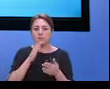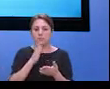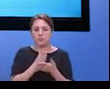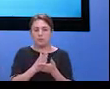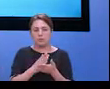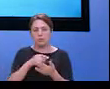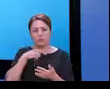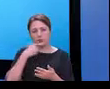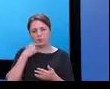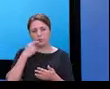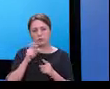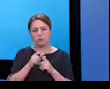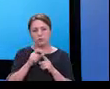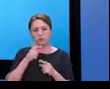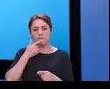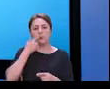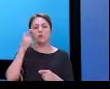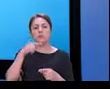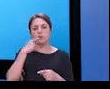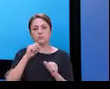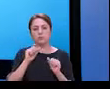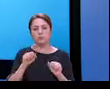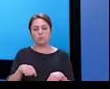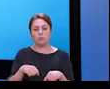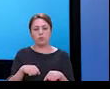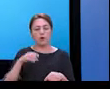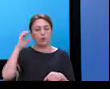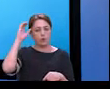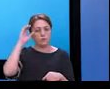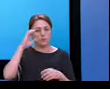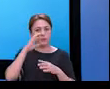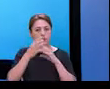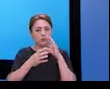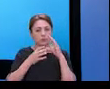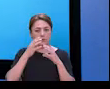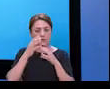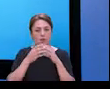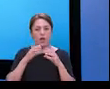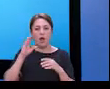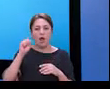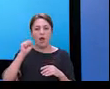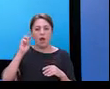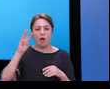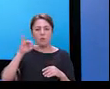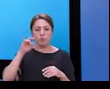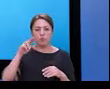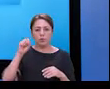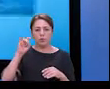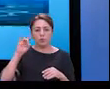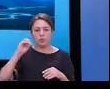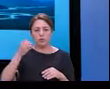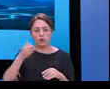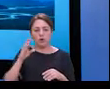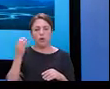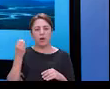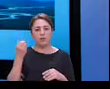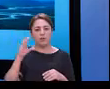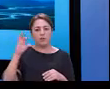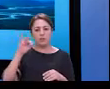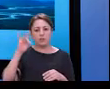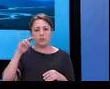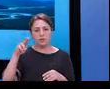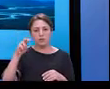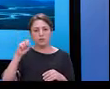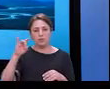айта оламиз. Демак, Ўзбекистон географик жиҳатдан Амударьё ҳамда